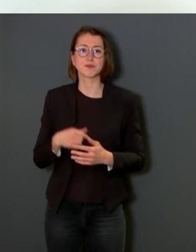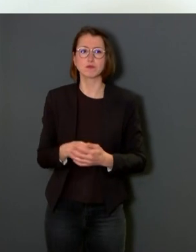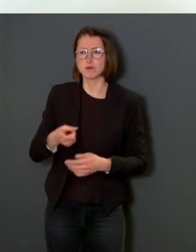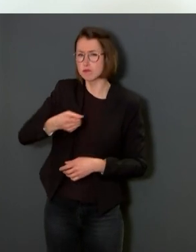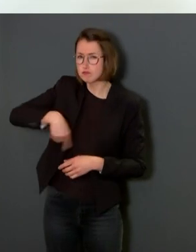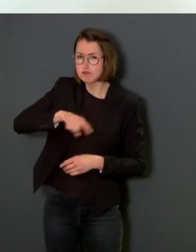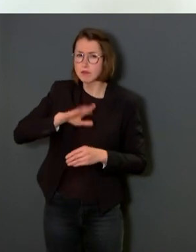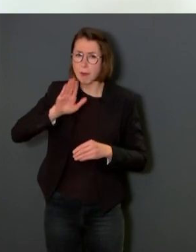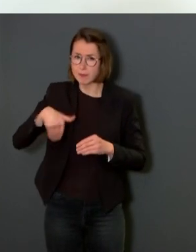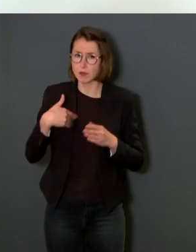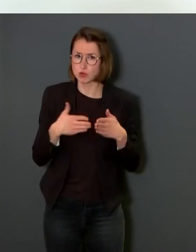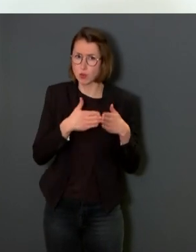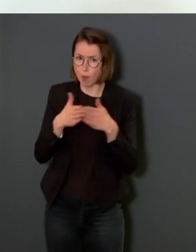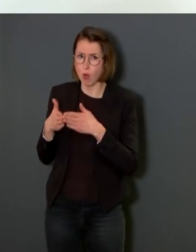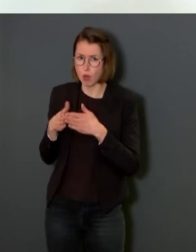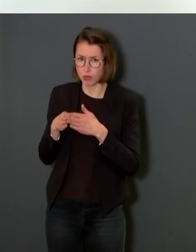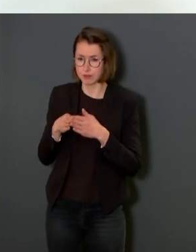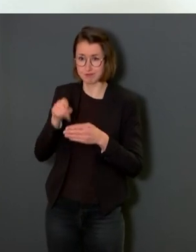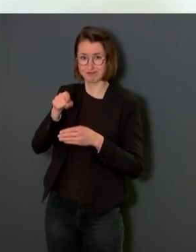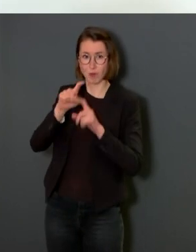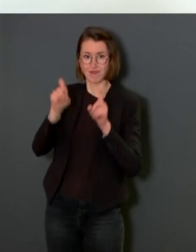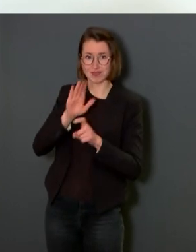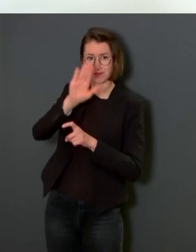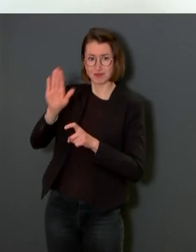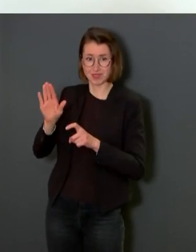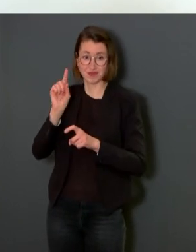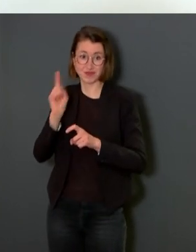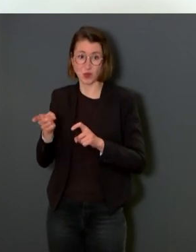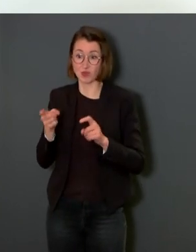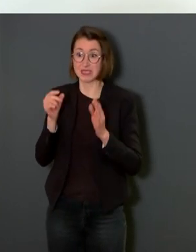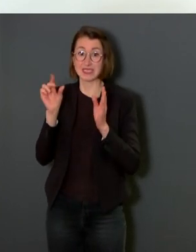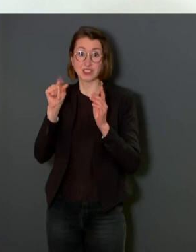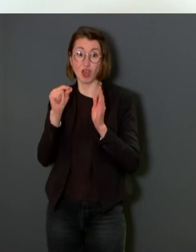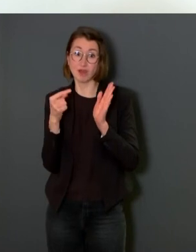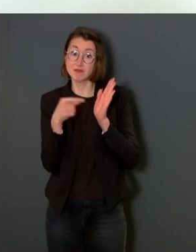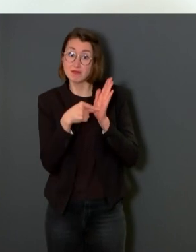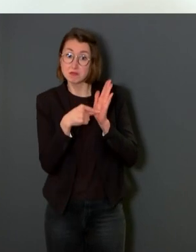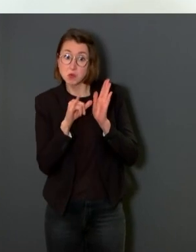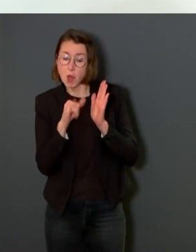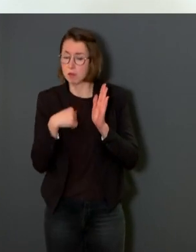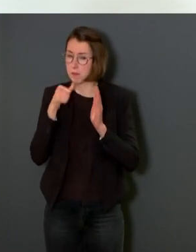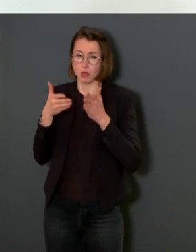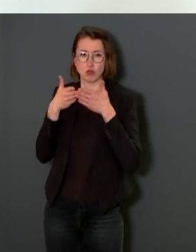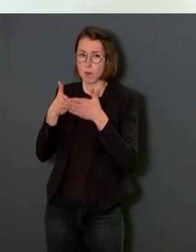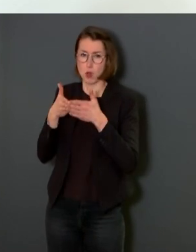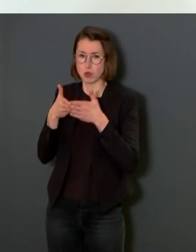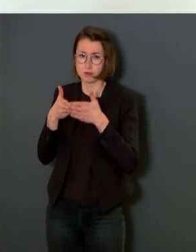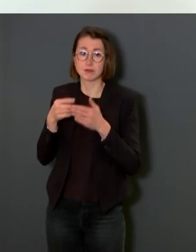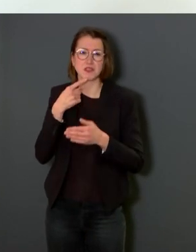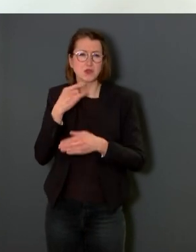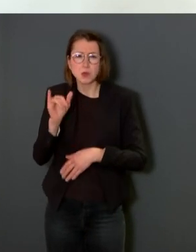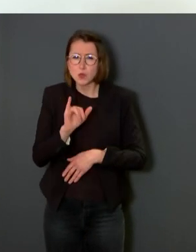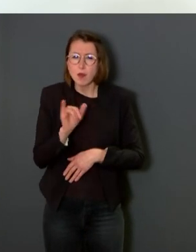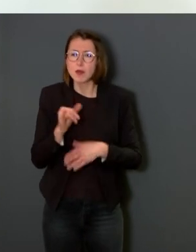ces 22 heures au gouverneur. Donc automatiquement, à partir du 1er mars, nous serons sous le coup